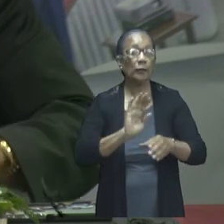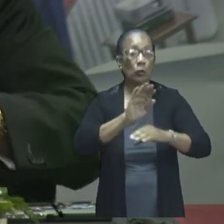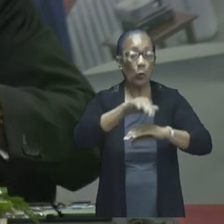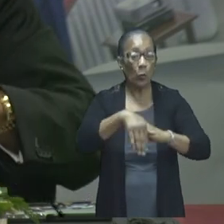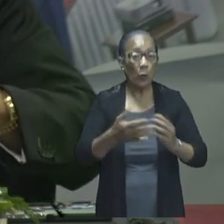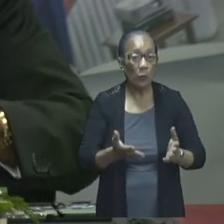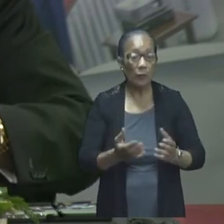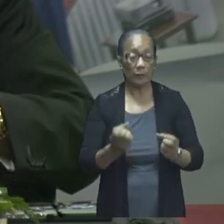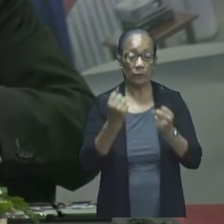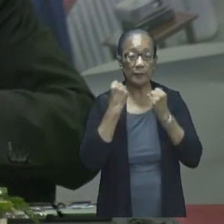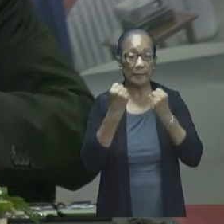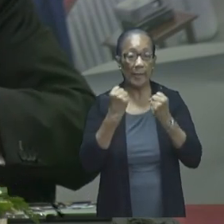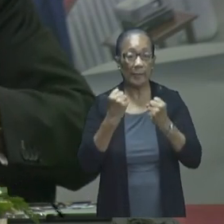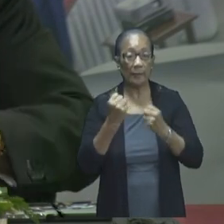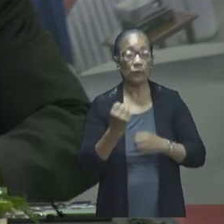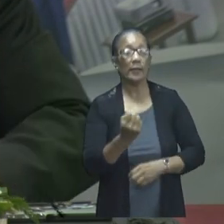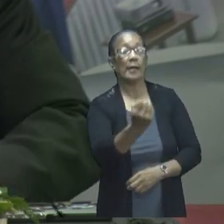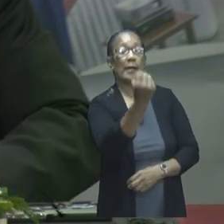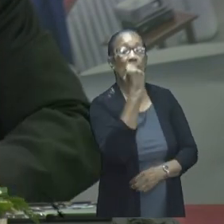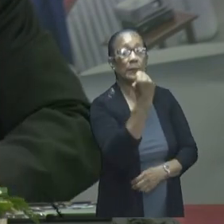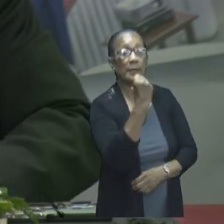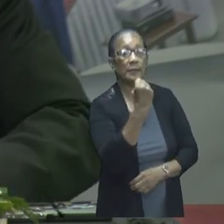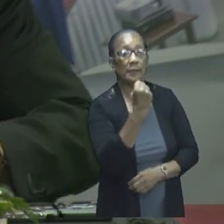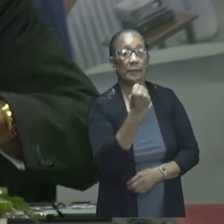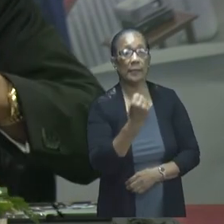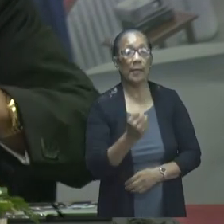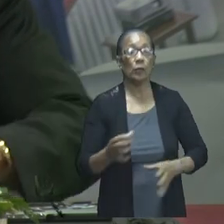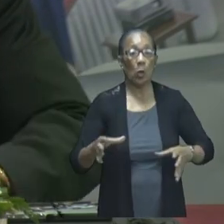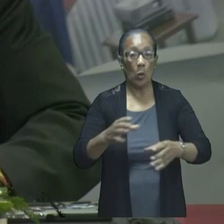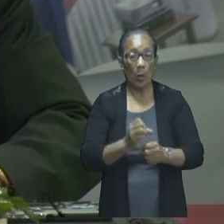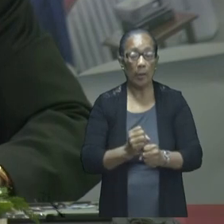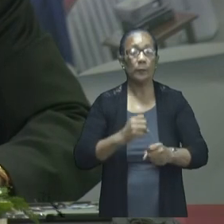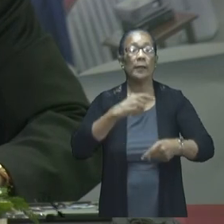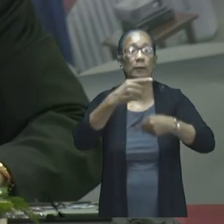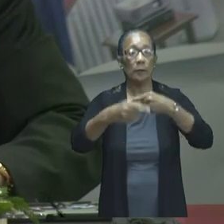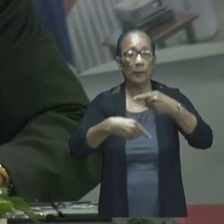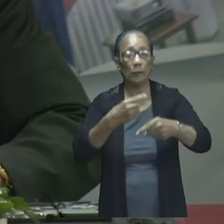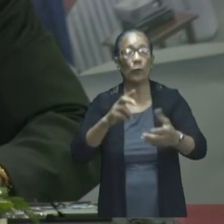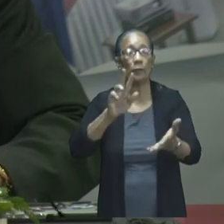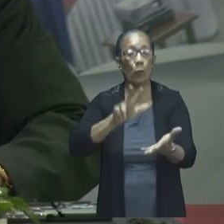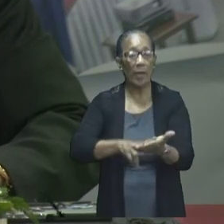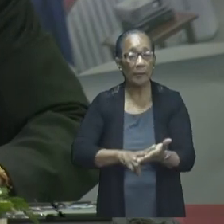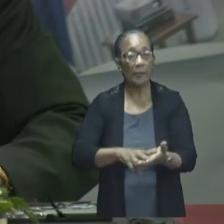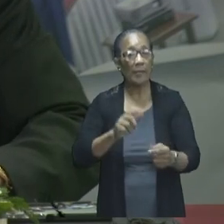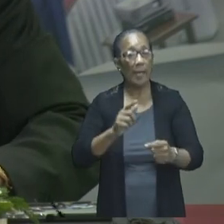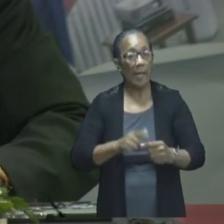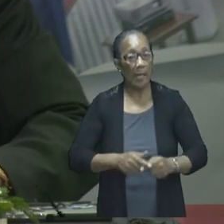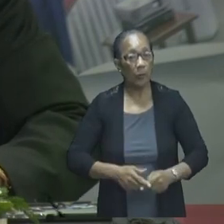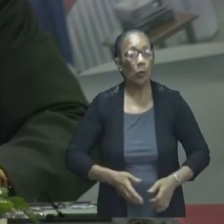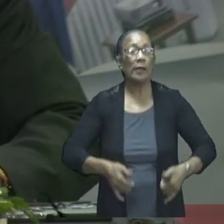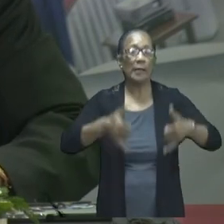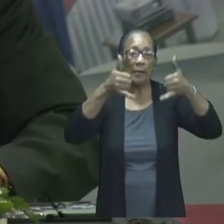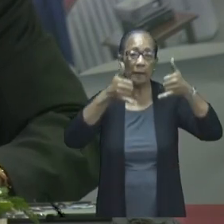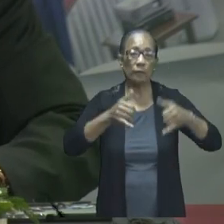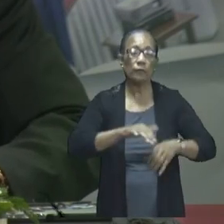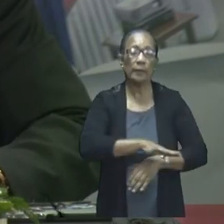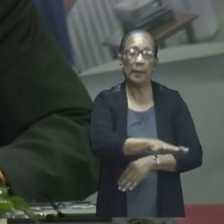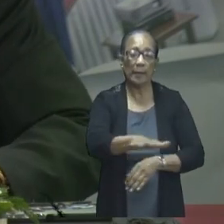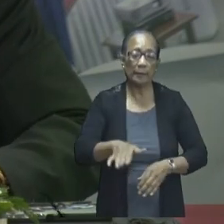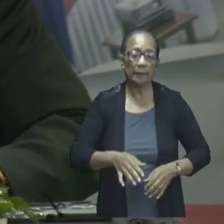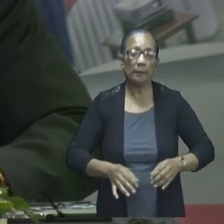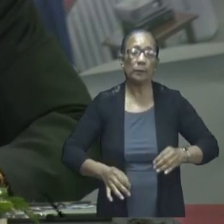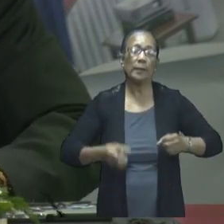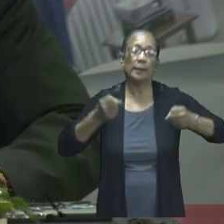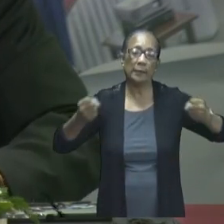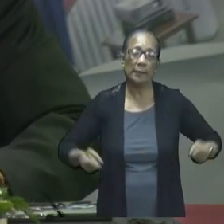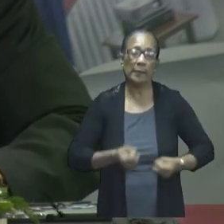versterking van capaciteit bijstand in het ontwikkelen van wetten en nog vele gebieden trainingen het